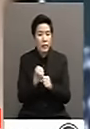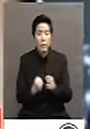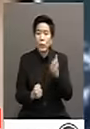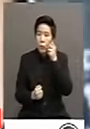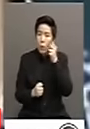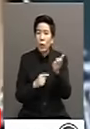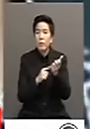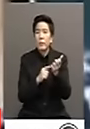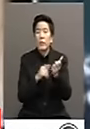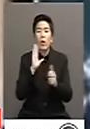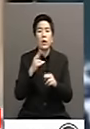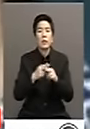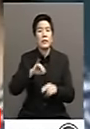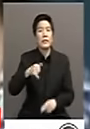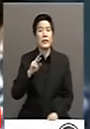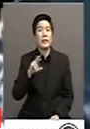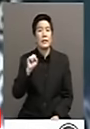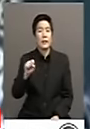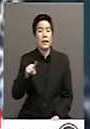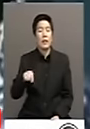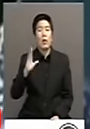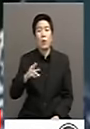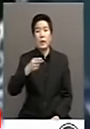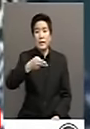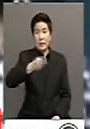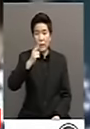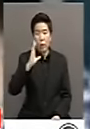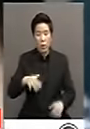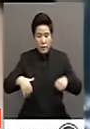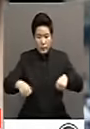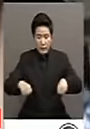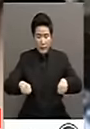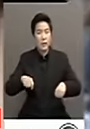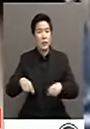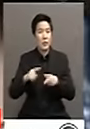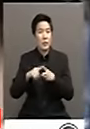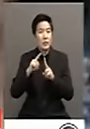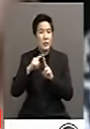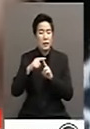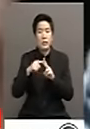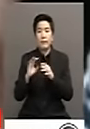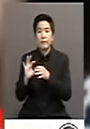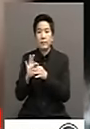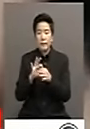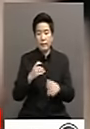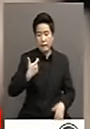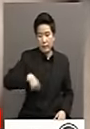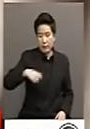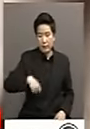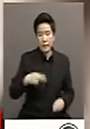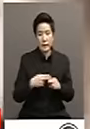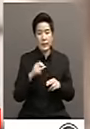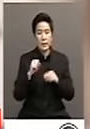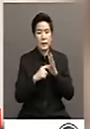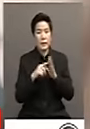พท์ของนายจิรศักดิ์ที่เป็นคนยิงกับนายธวัชชัยที่เป็นคนขี่มอเตอร์ไซค์พาหนีก็เชื่อมโยงกับทนายสันติแล้ว